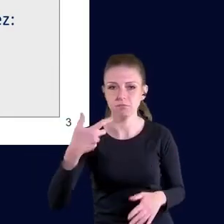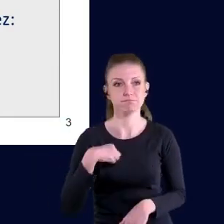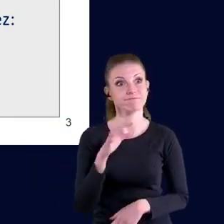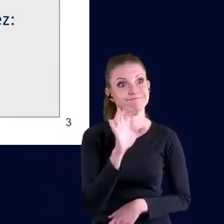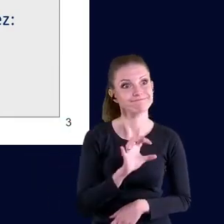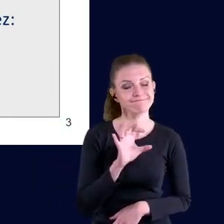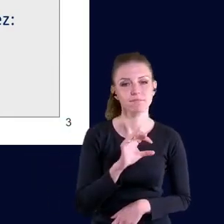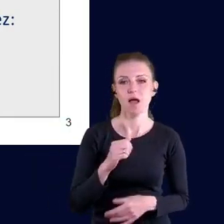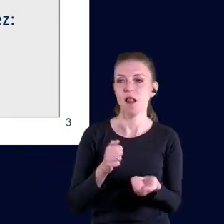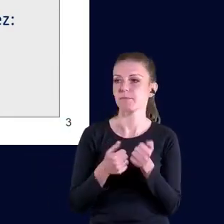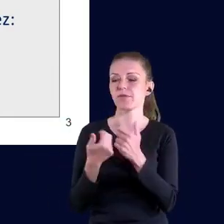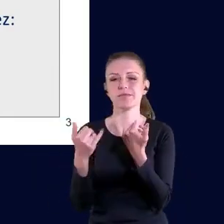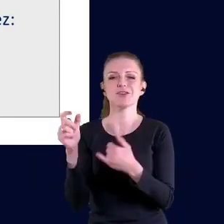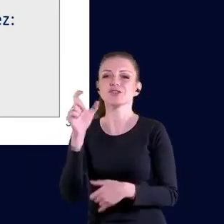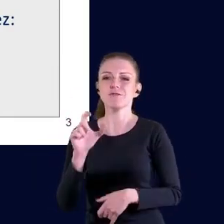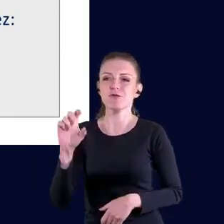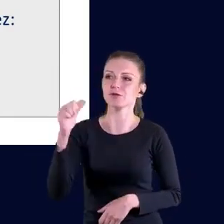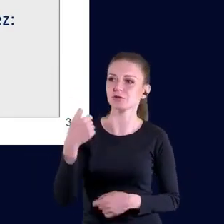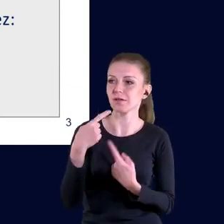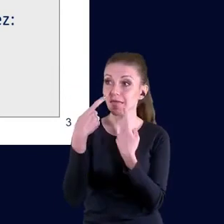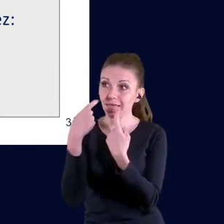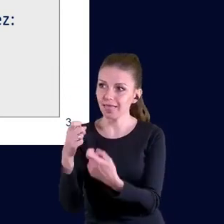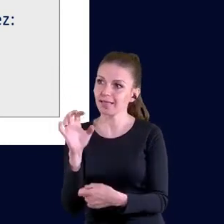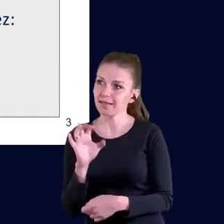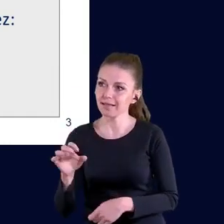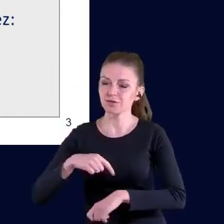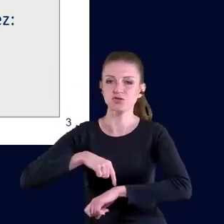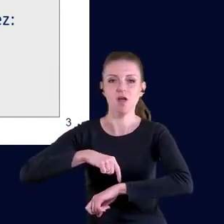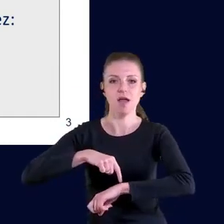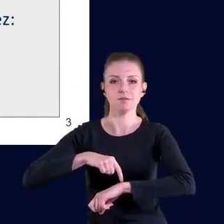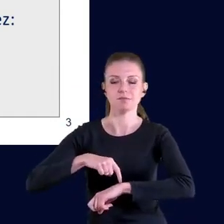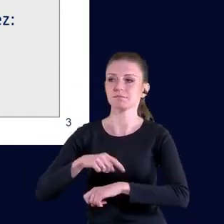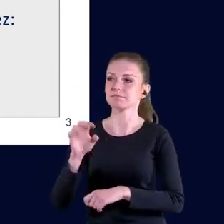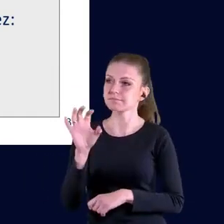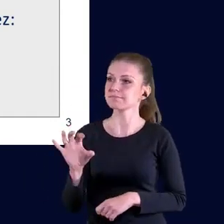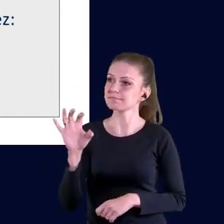cyfrową integruje i bardzo taką